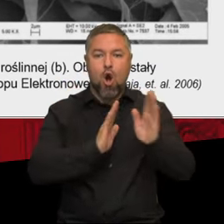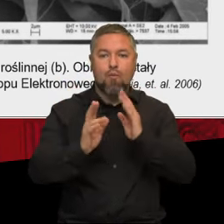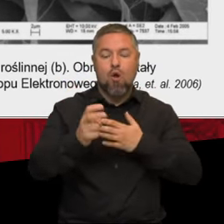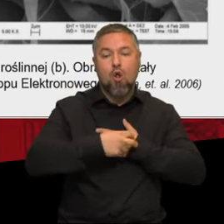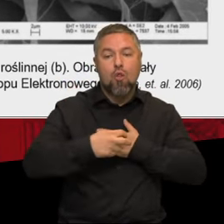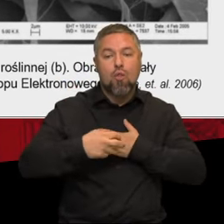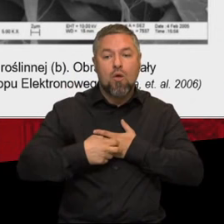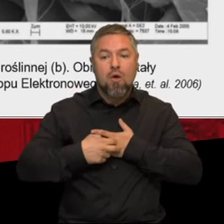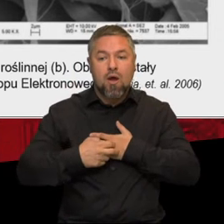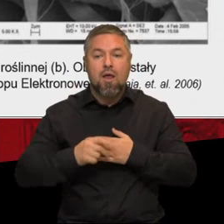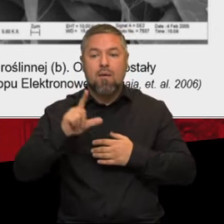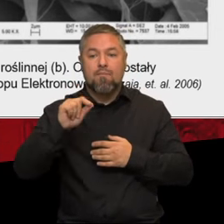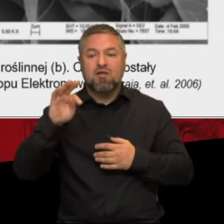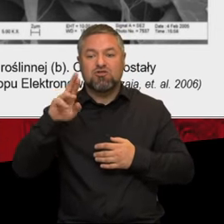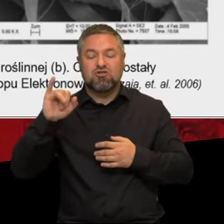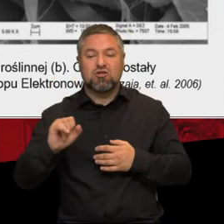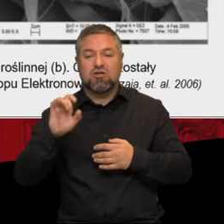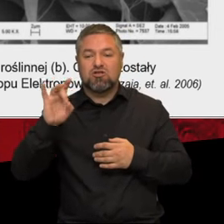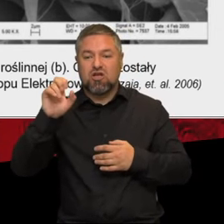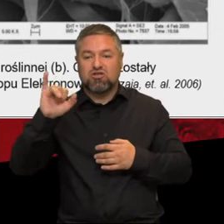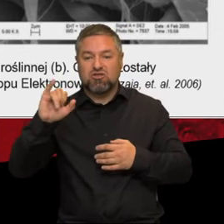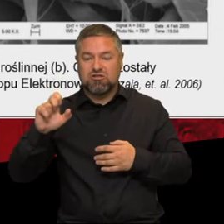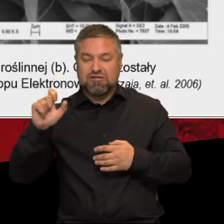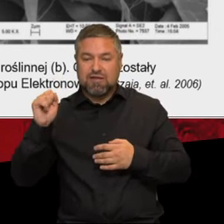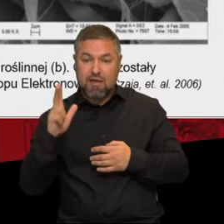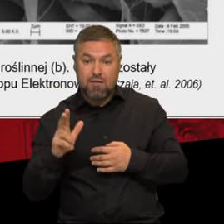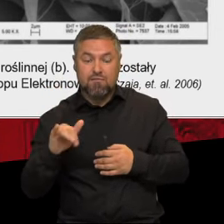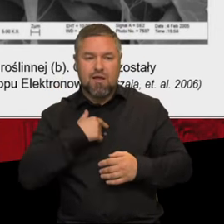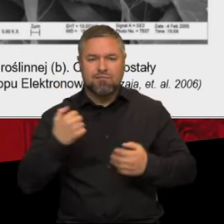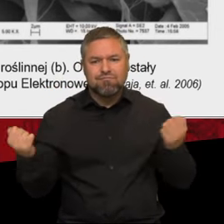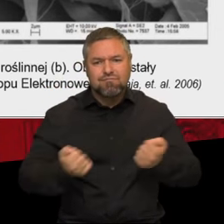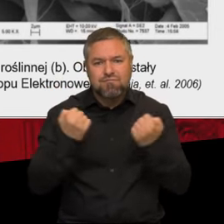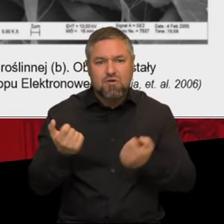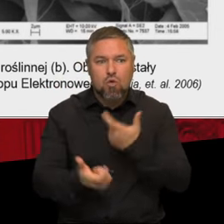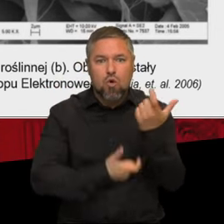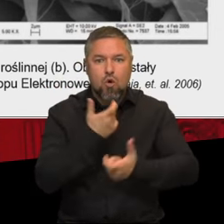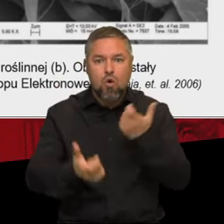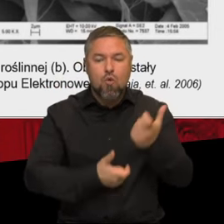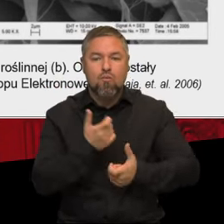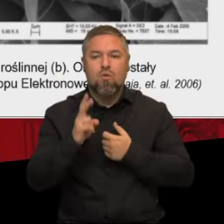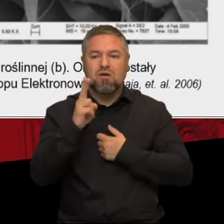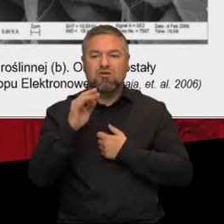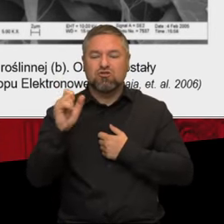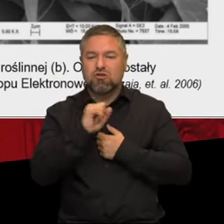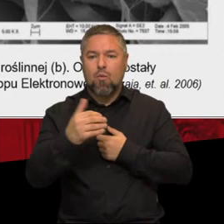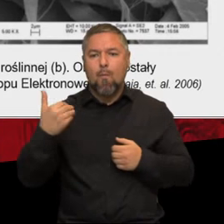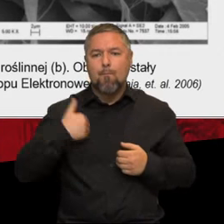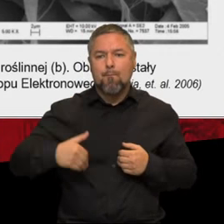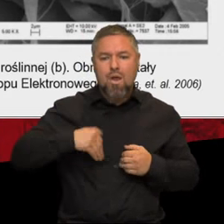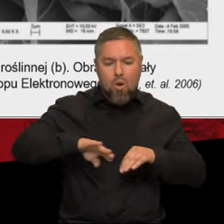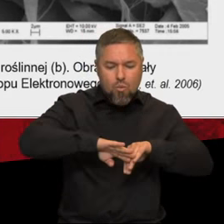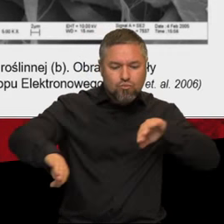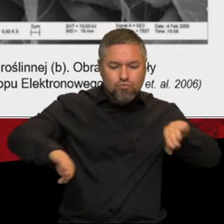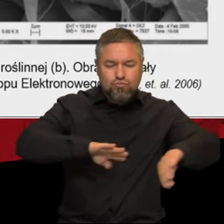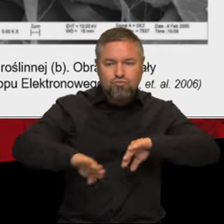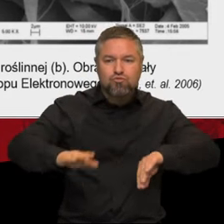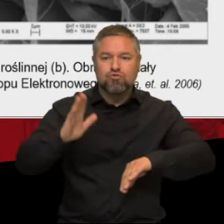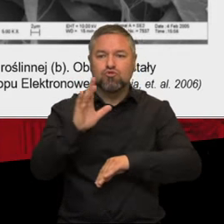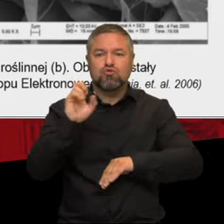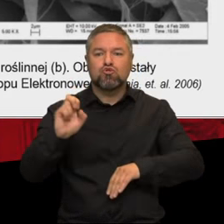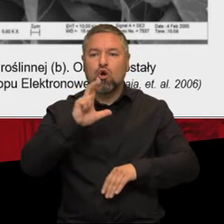dr Agnieszki Pietrzyk-Brzezińskiej, gdzie starałem się wykrystalizować białka szoku cieplnego.